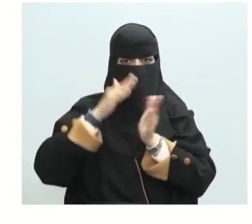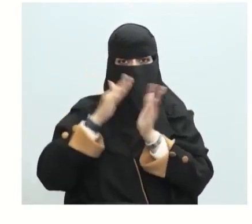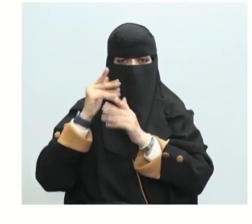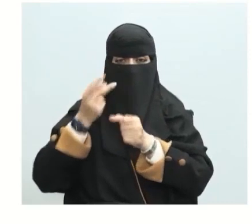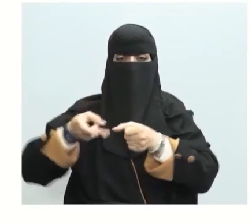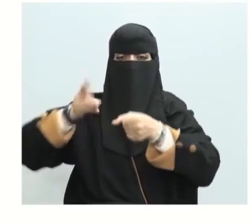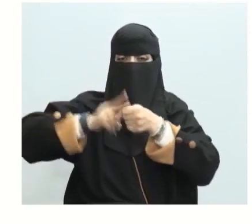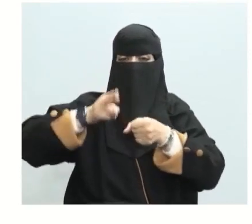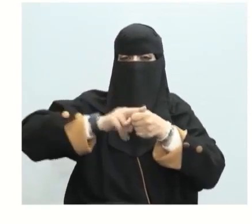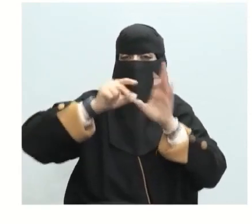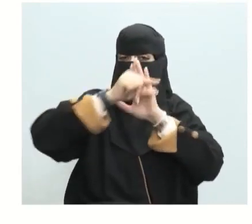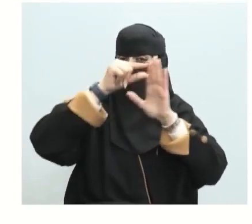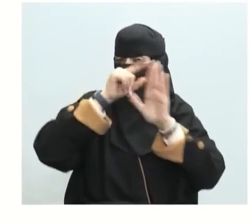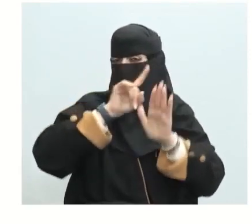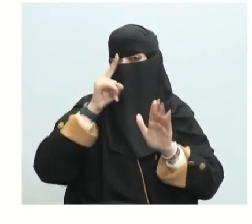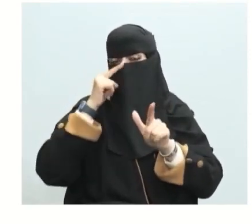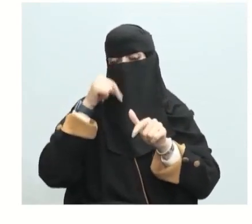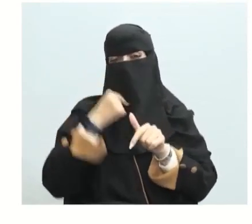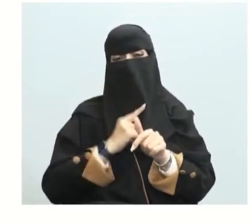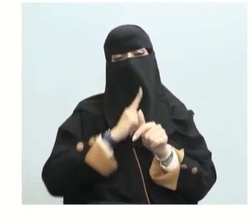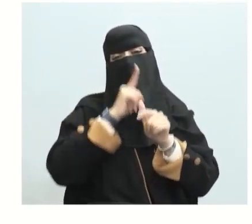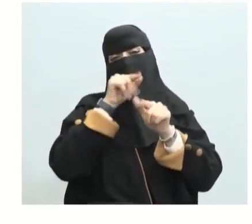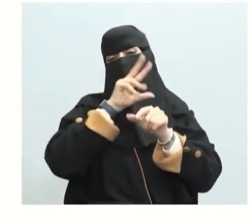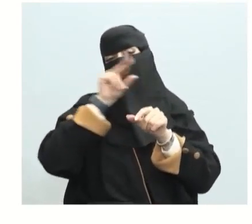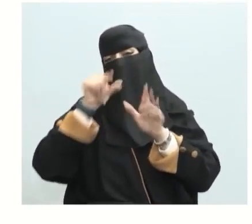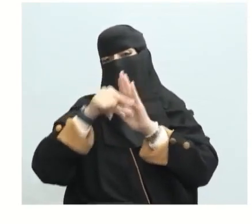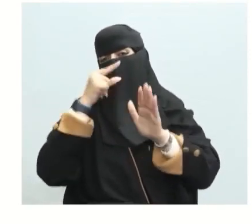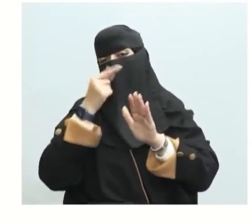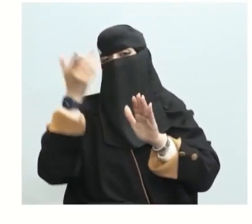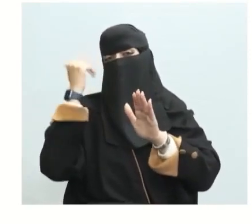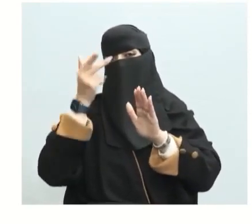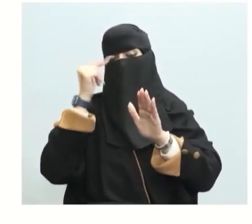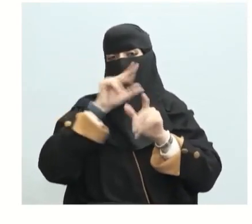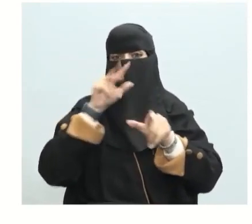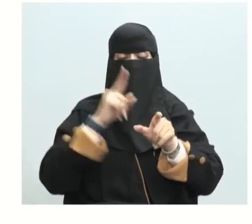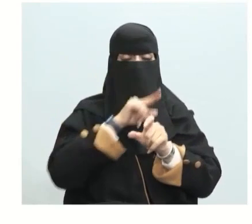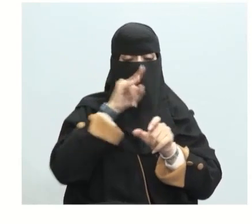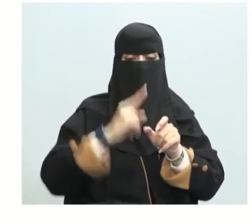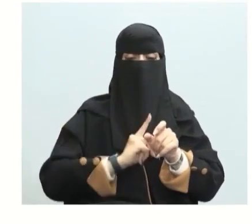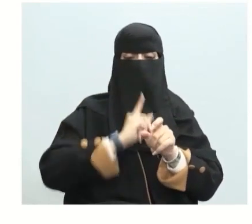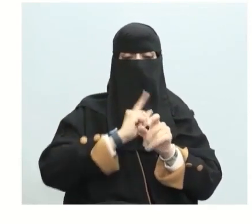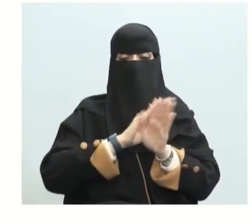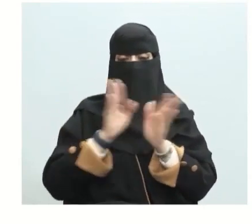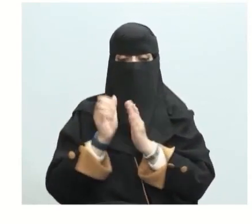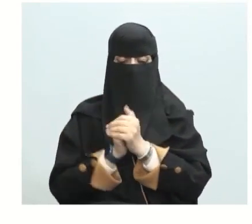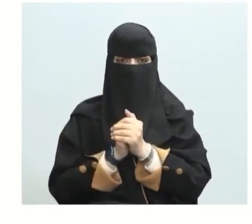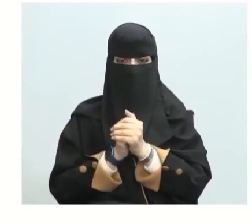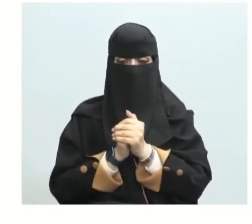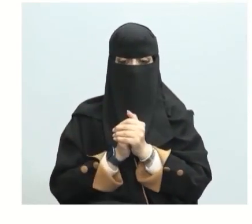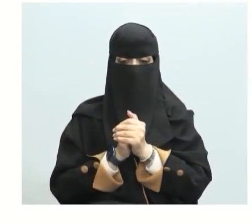التكرار مضره بالحديث الفكره هنا كثره التكرار مضره